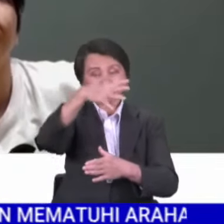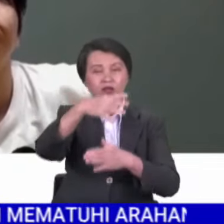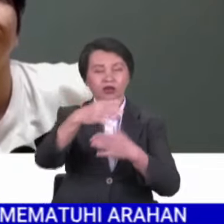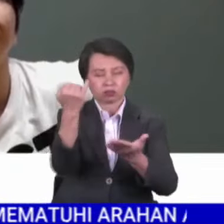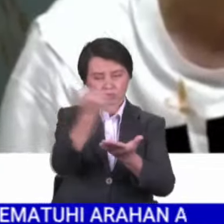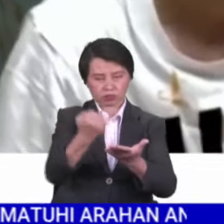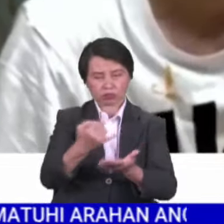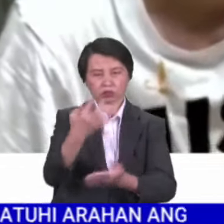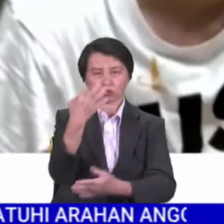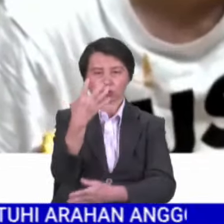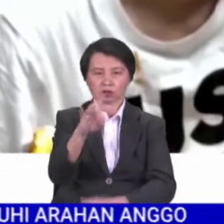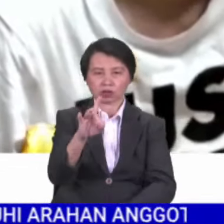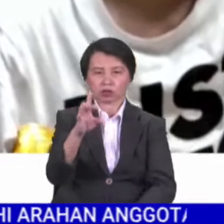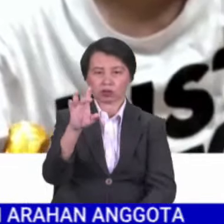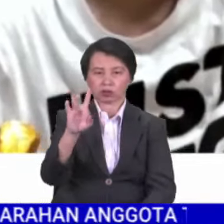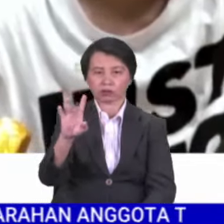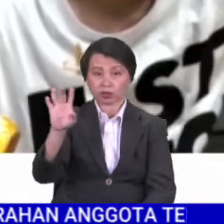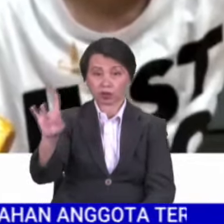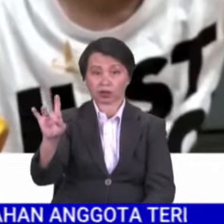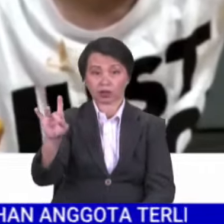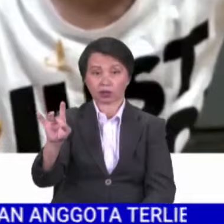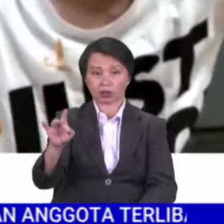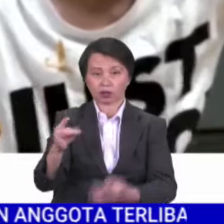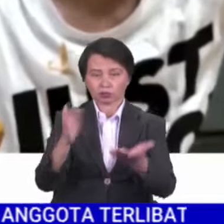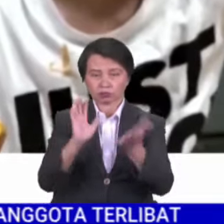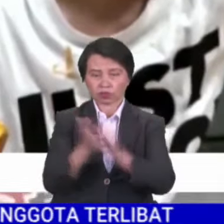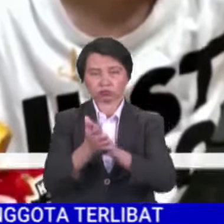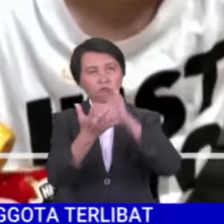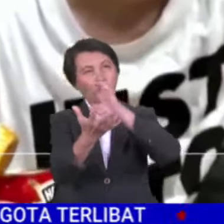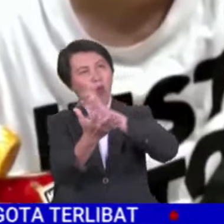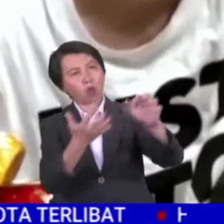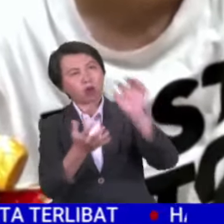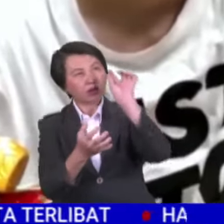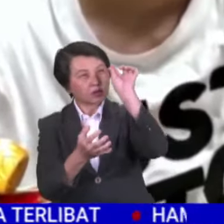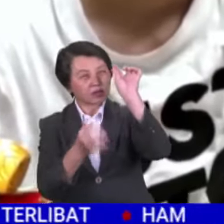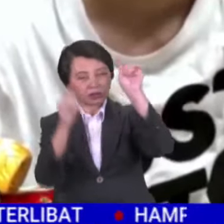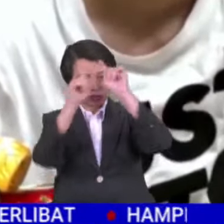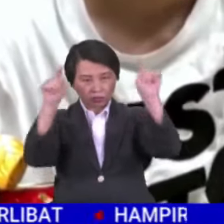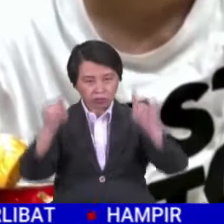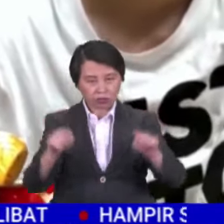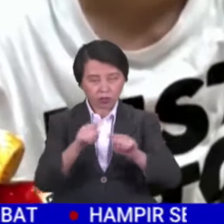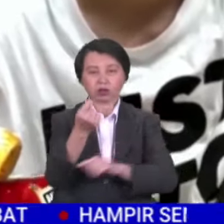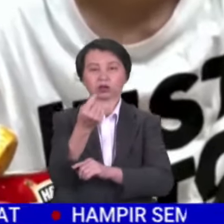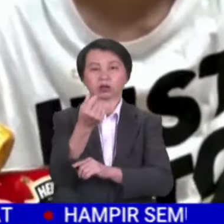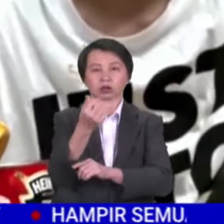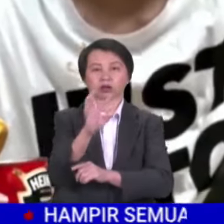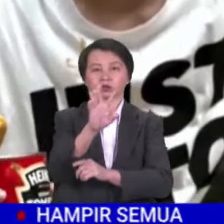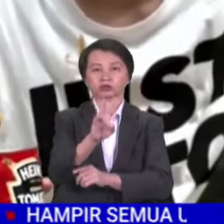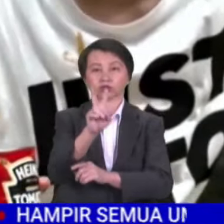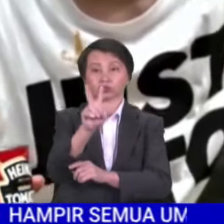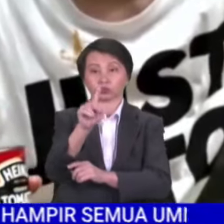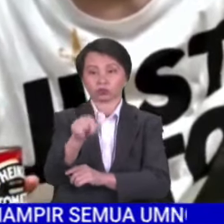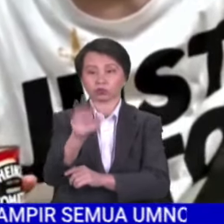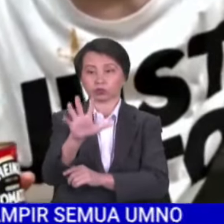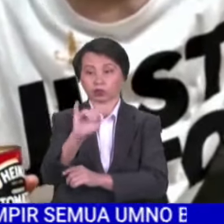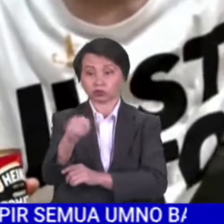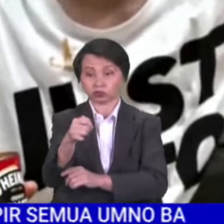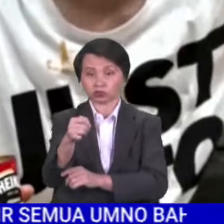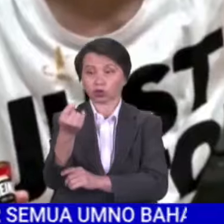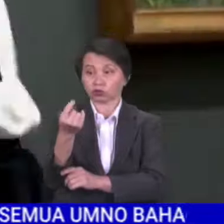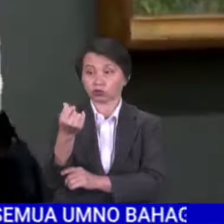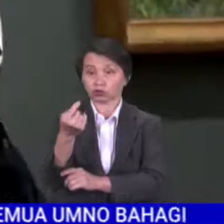tahun 1888. Kejadian menyebabkan kerosakan kecil pada bingkai lukisan bernilai 72.5 juta